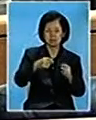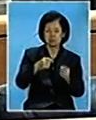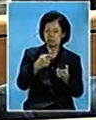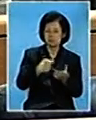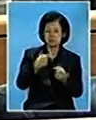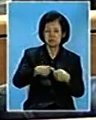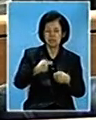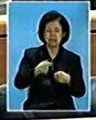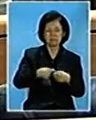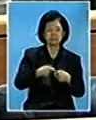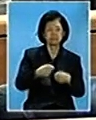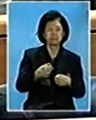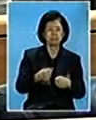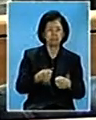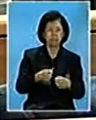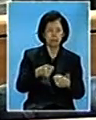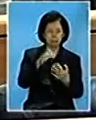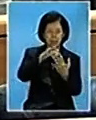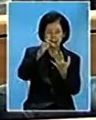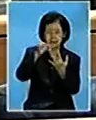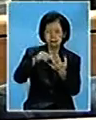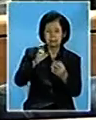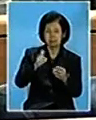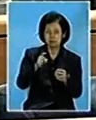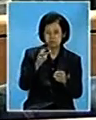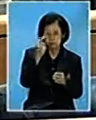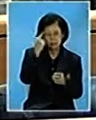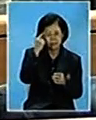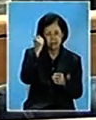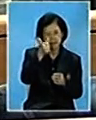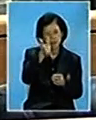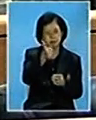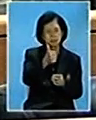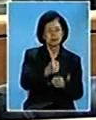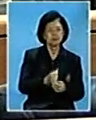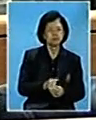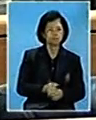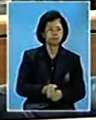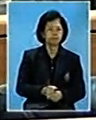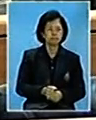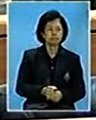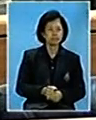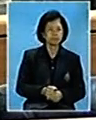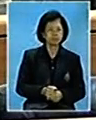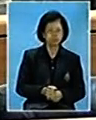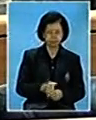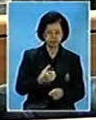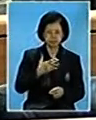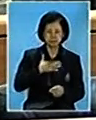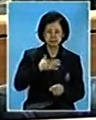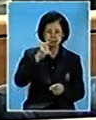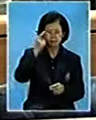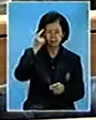ๆแล้วก็การคัดสรรเนี่ยจะต้องรอบคอบพิจารณาอย่างดีมาพอสมควรเพราะนั้นผมเชื่อในเกีย